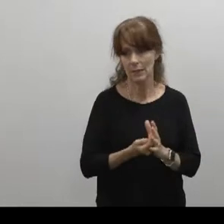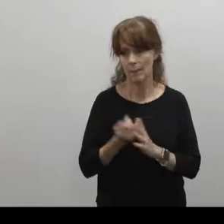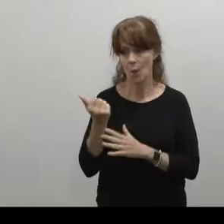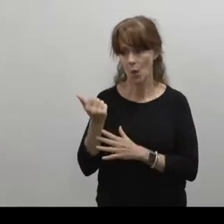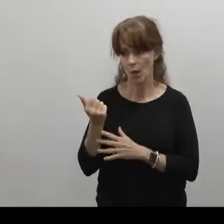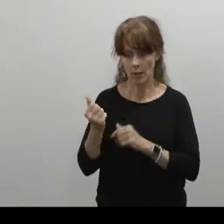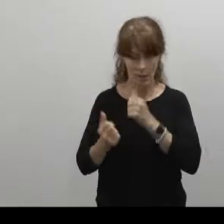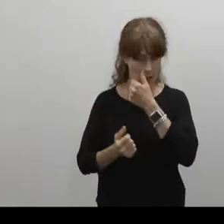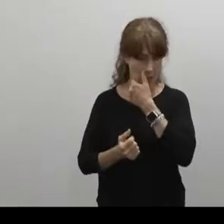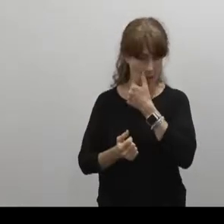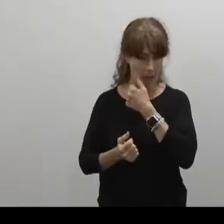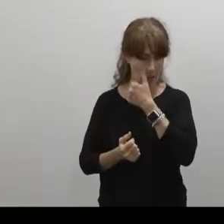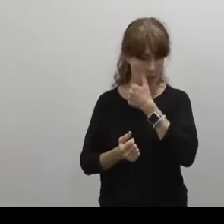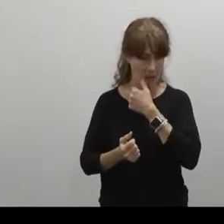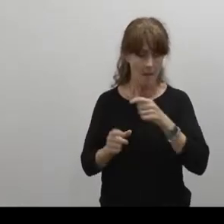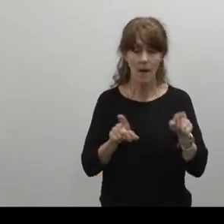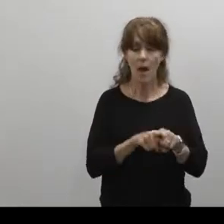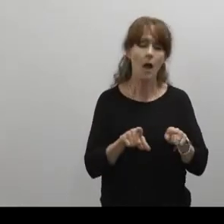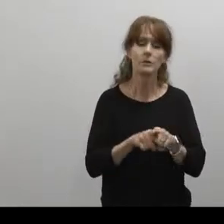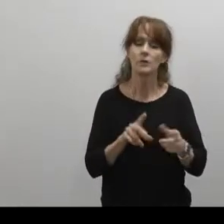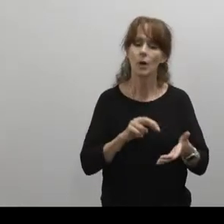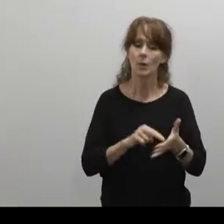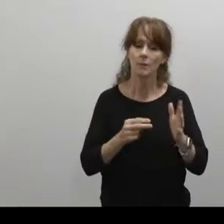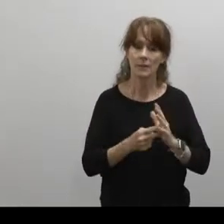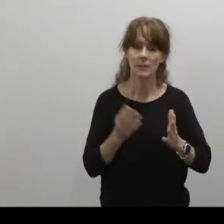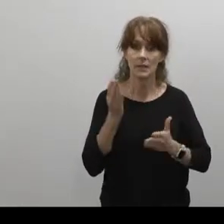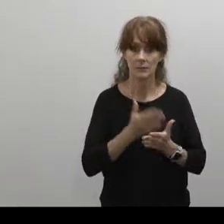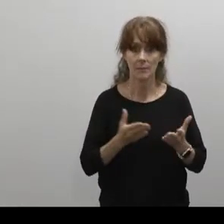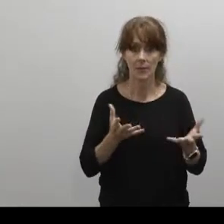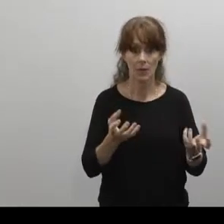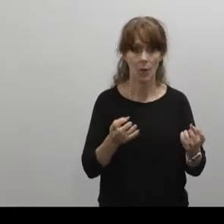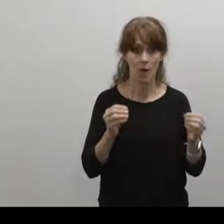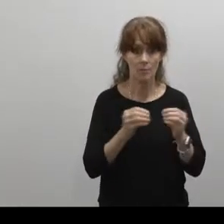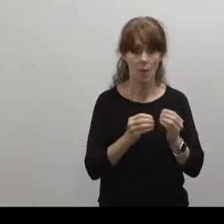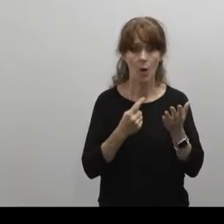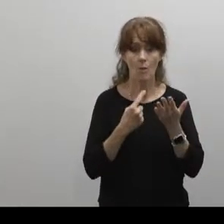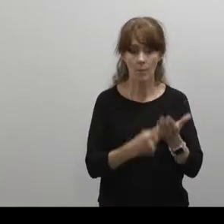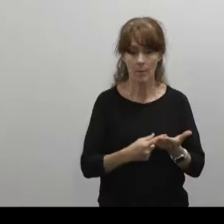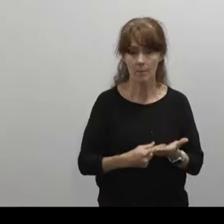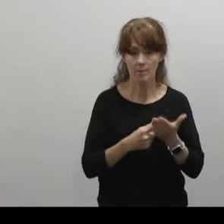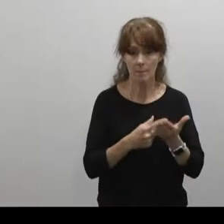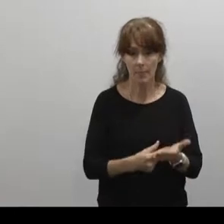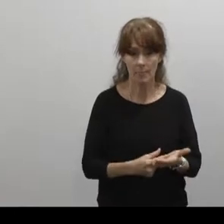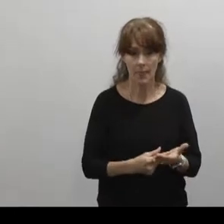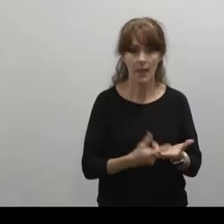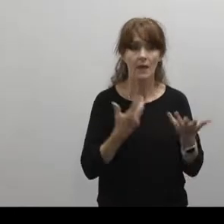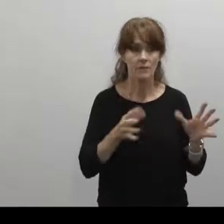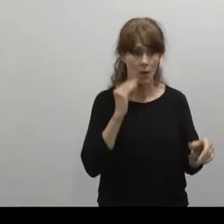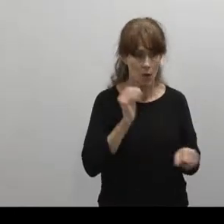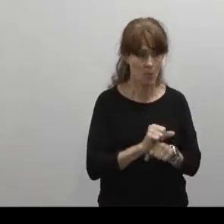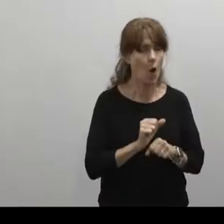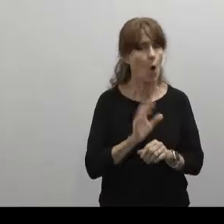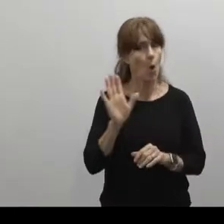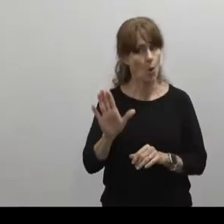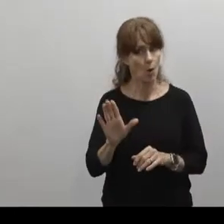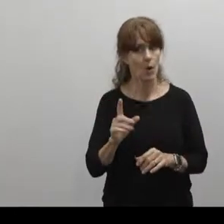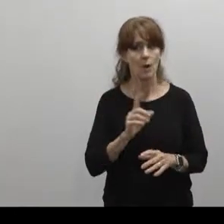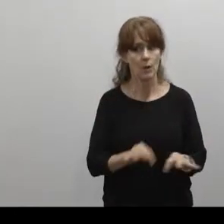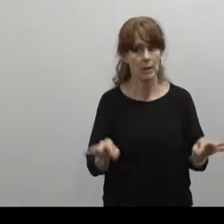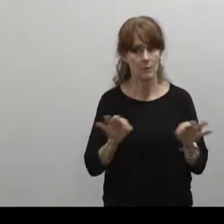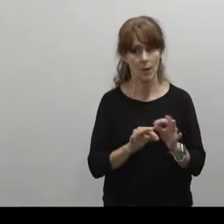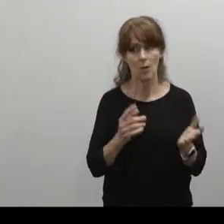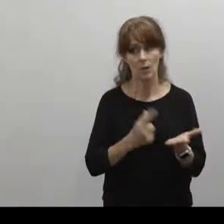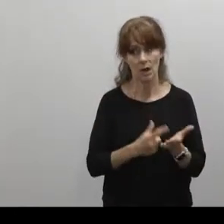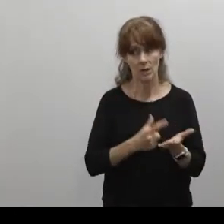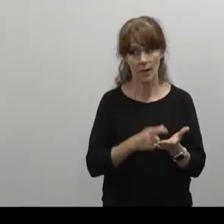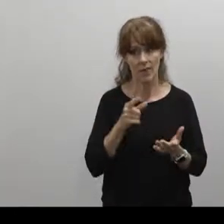bày bọt chân nào hỏi vì có miền này đáy thà bà xin chìa miền chùm nội na để